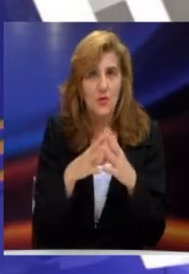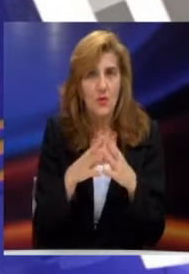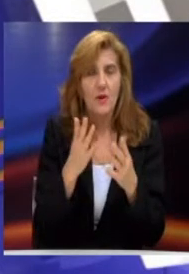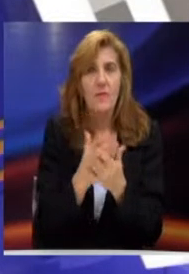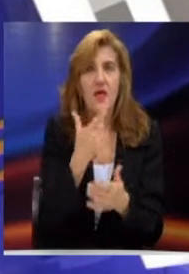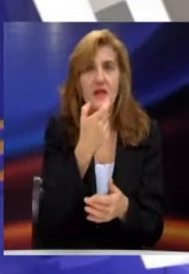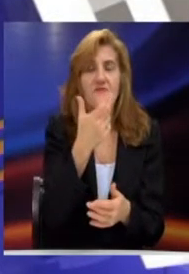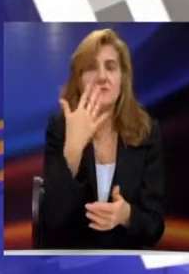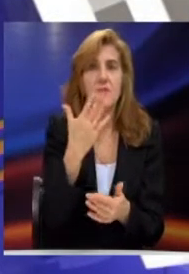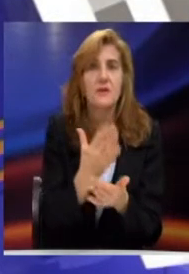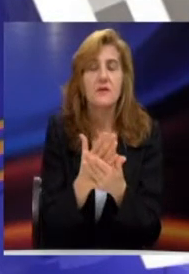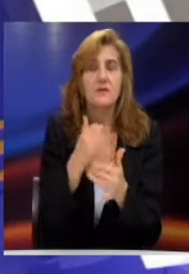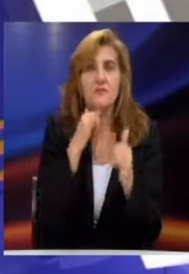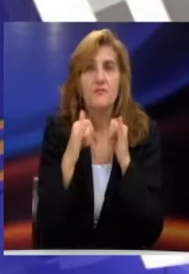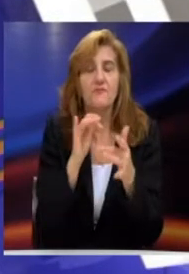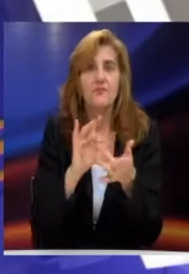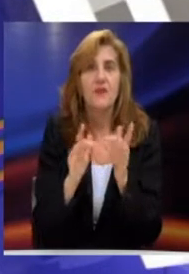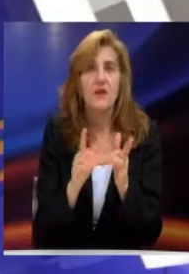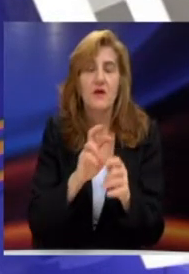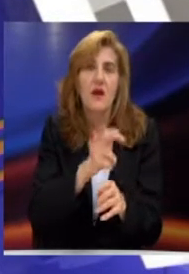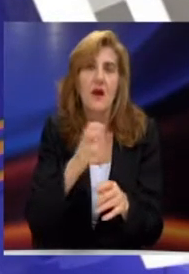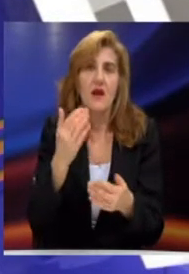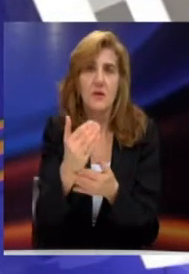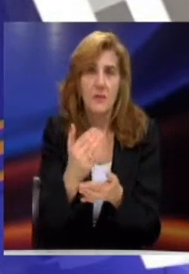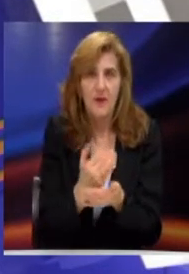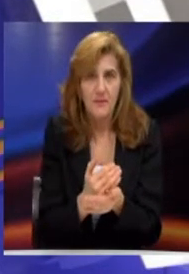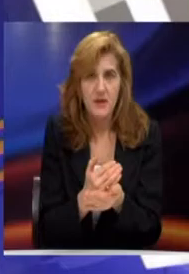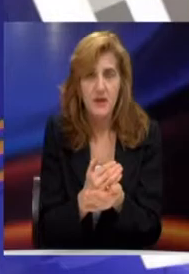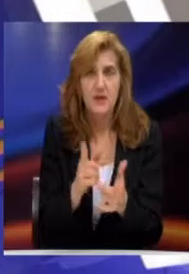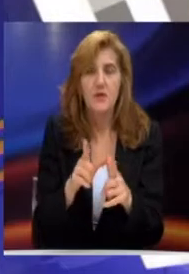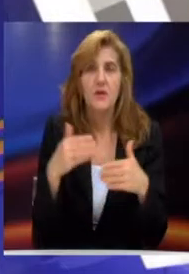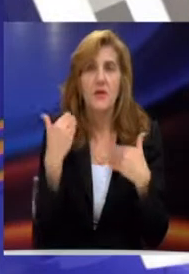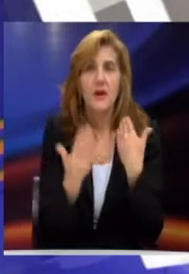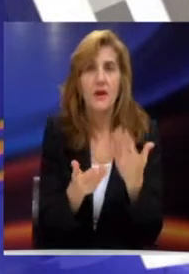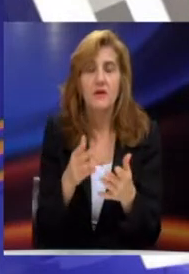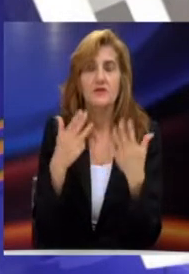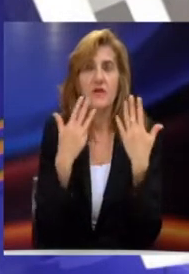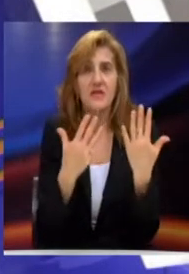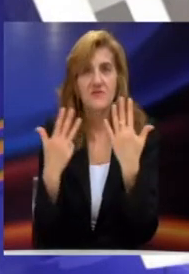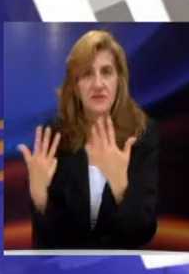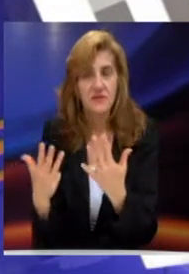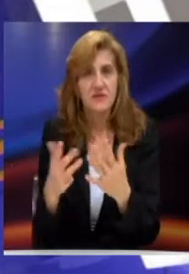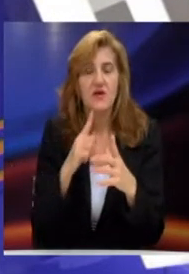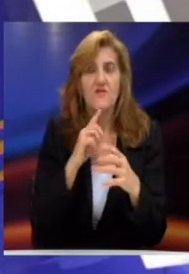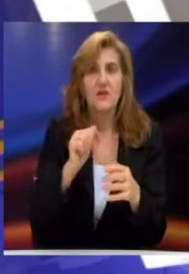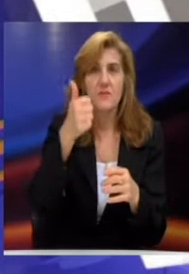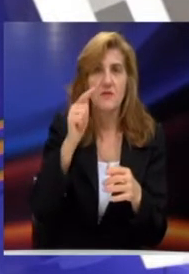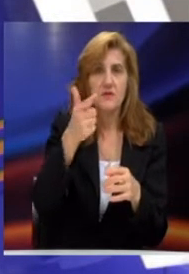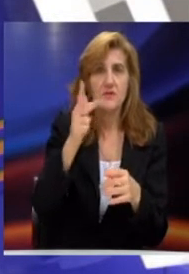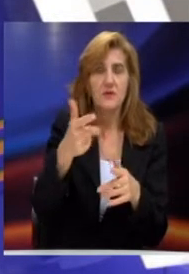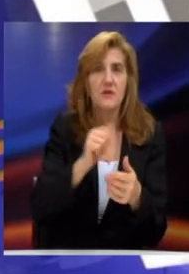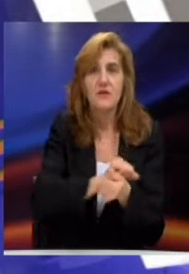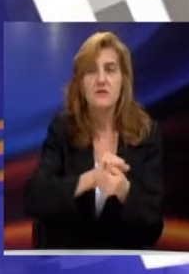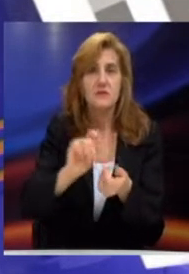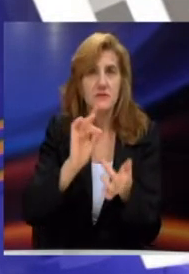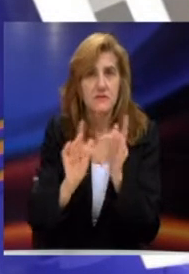Kovačić, čak 250 je učestvovalo na takmičenjima iz raznih predmeta. Nagrađeno ih je 99 sa jednim od prva tri mesta na